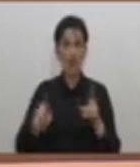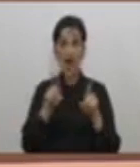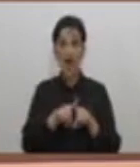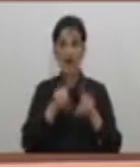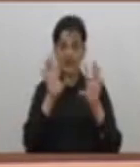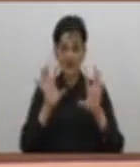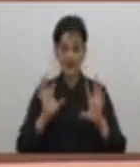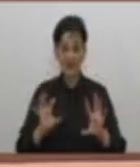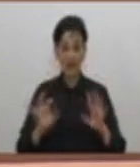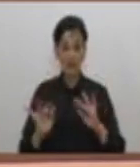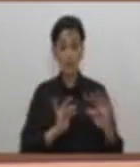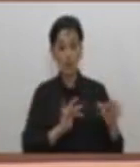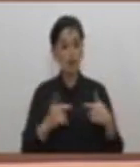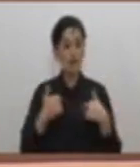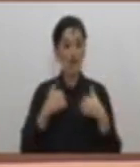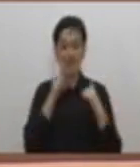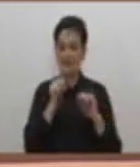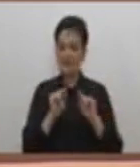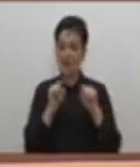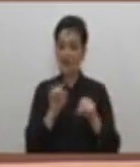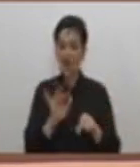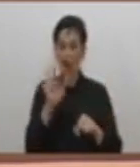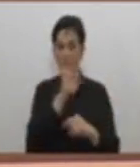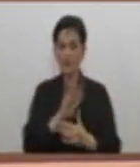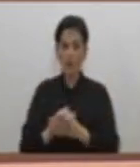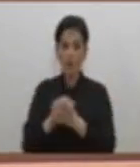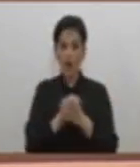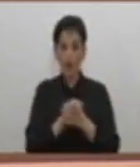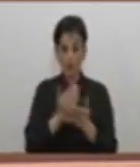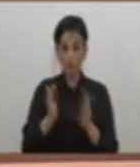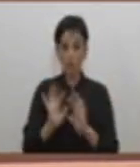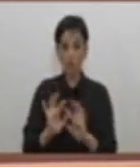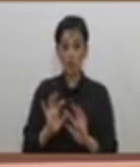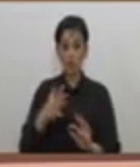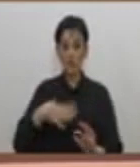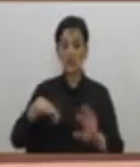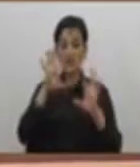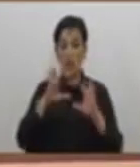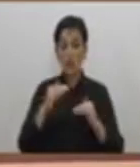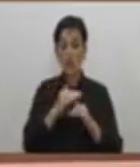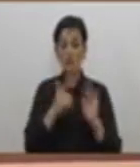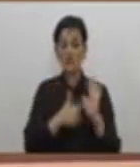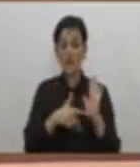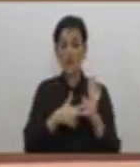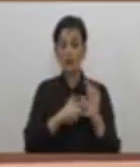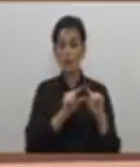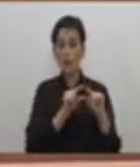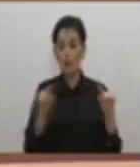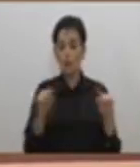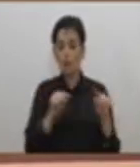საკანონმდებლო პროცედურები ჩვენ ვერ შევალთ ევროკავშირში, რისი უზრუნველყოფაც საქართველოს კონსტიტუციის 78